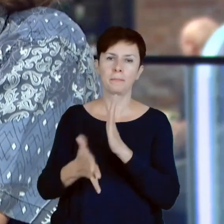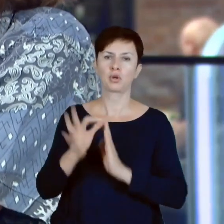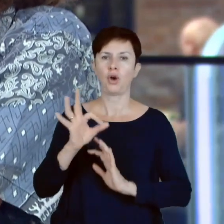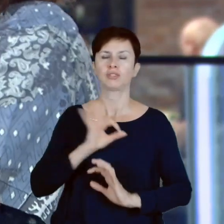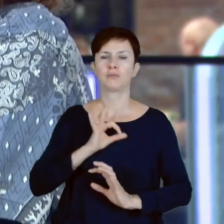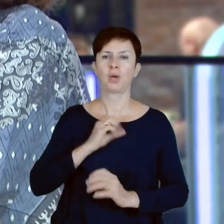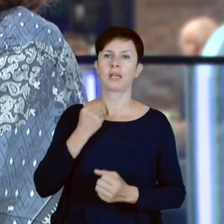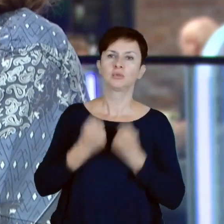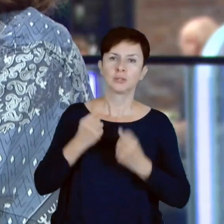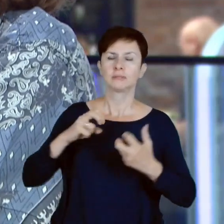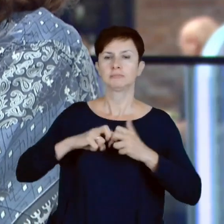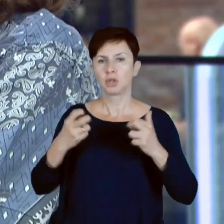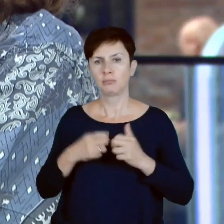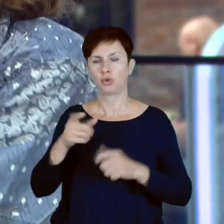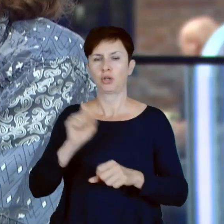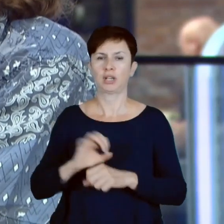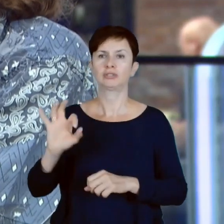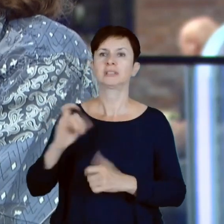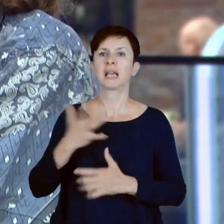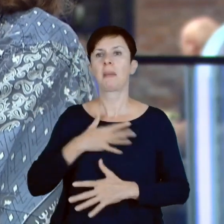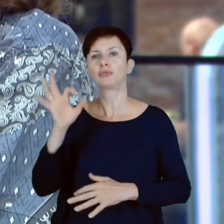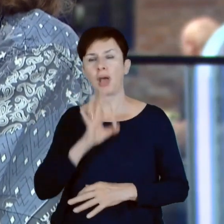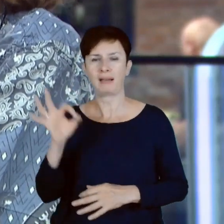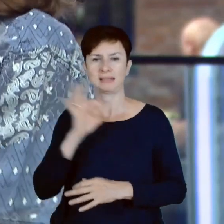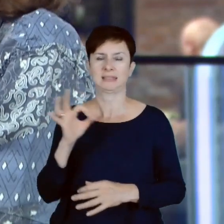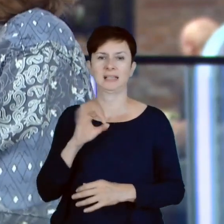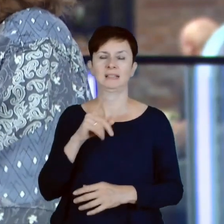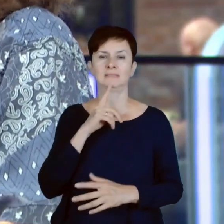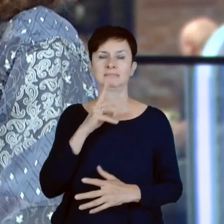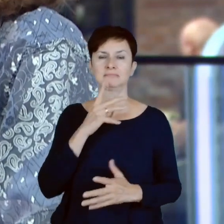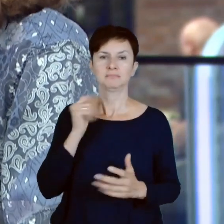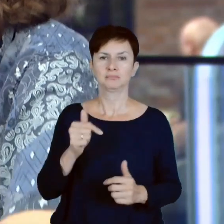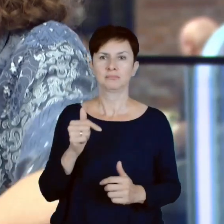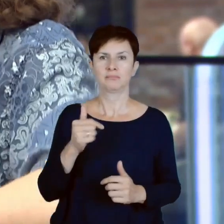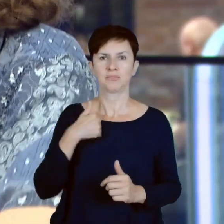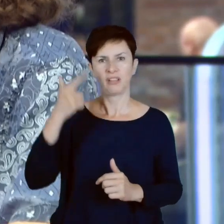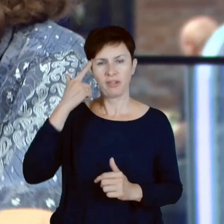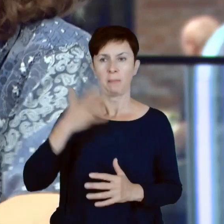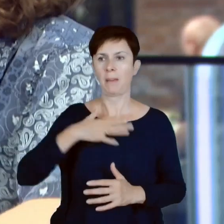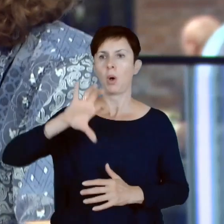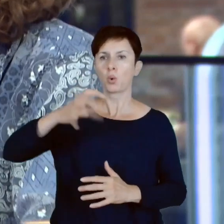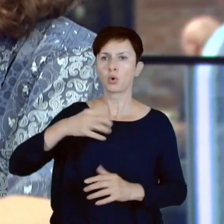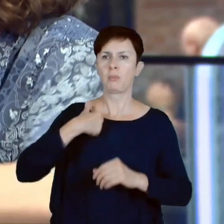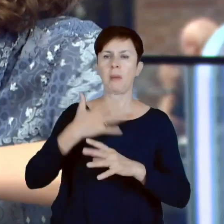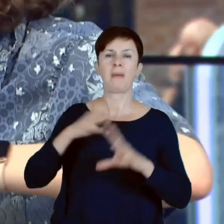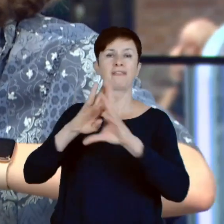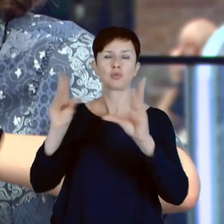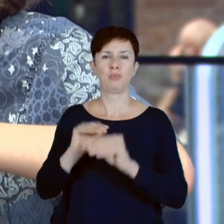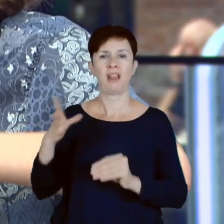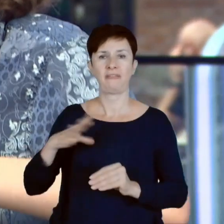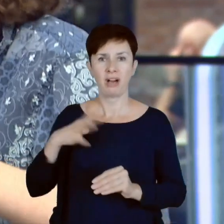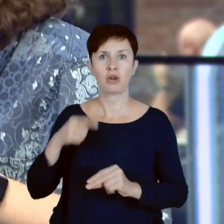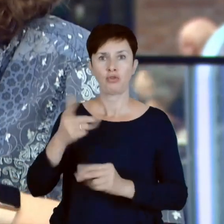też szansach i docenianie tego, że jesteśmy w grupie, która ma właśnie wspólne wartości, może nam budować